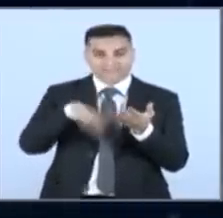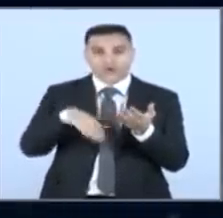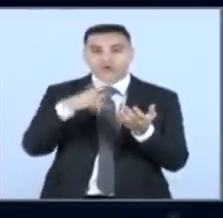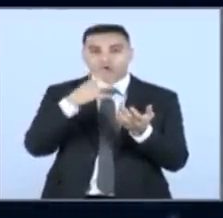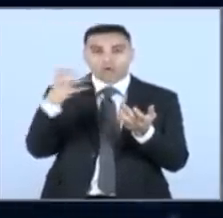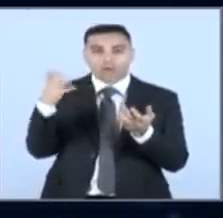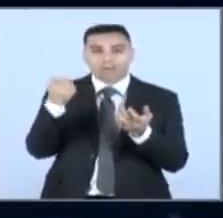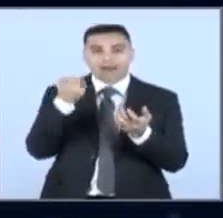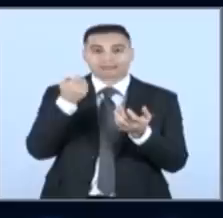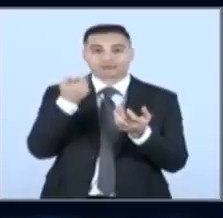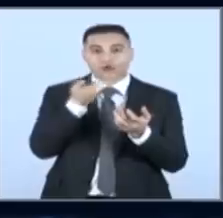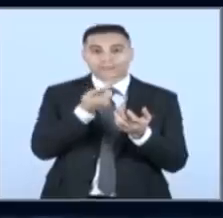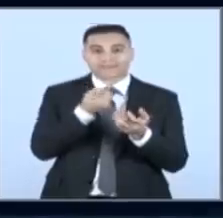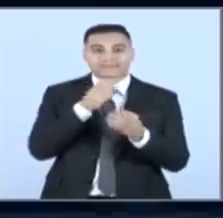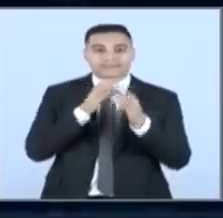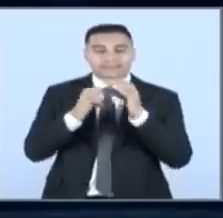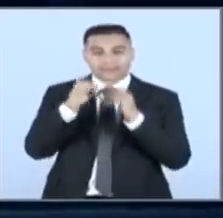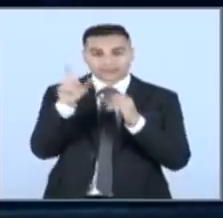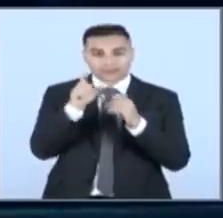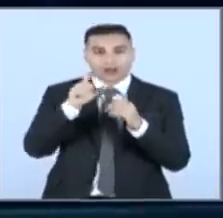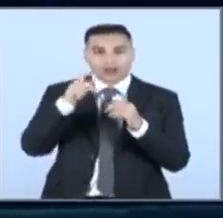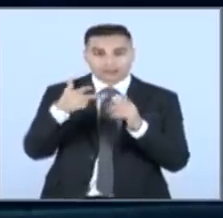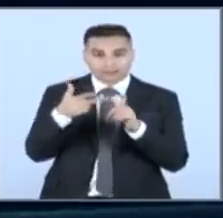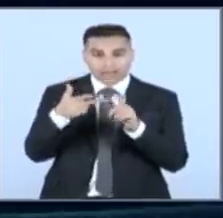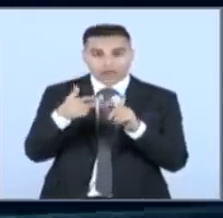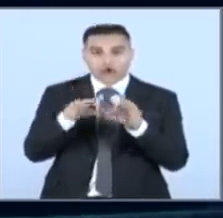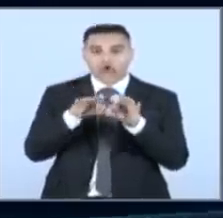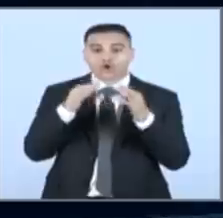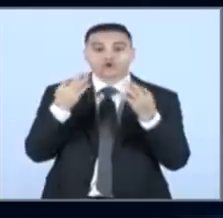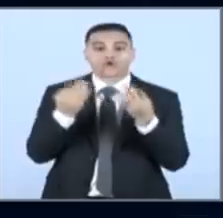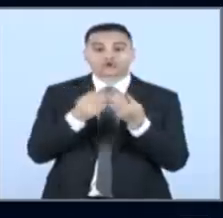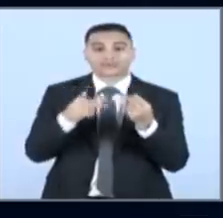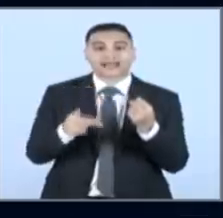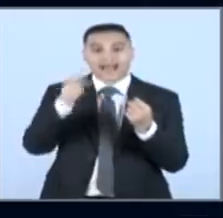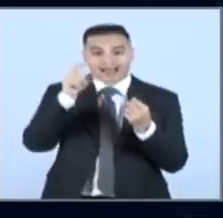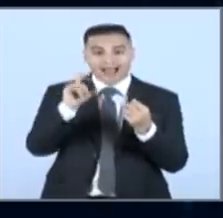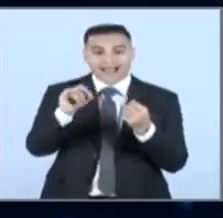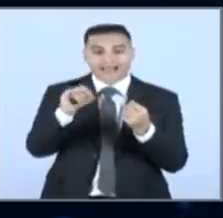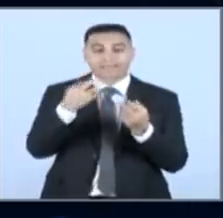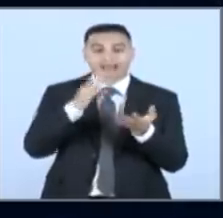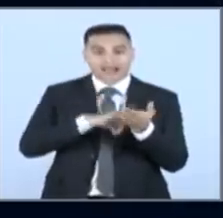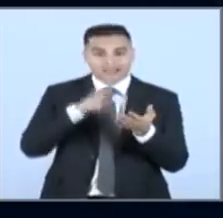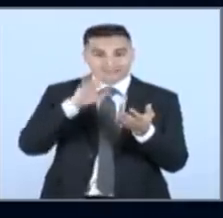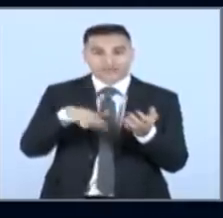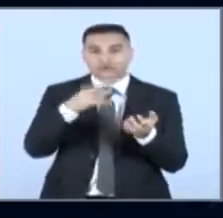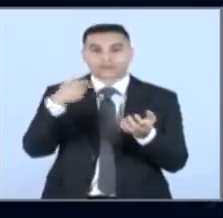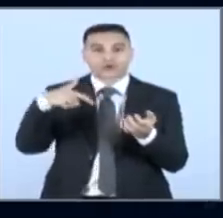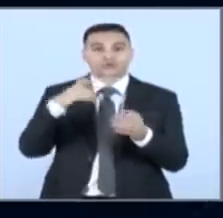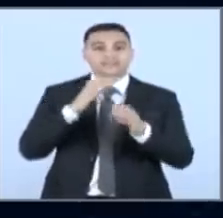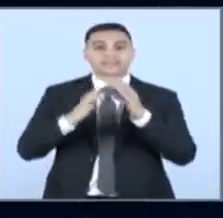و455 نقطة إجابات صحيحة. في المركز الثالث عيلة غانم بثلاث نقاط